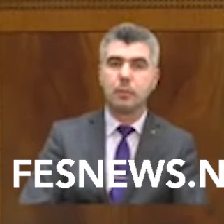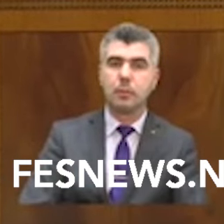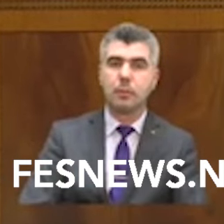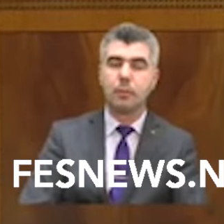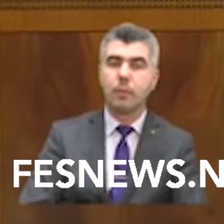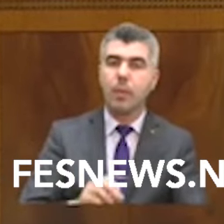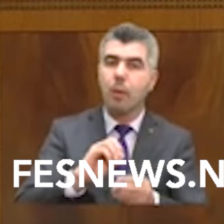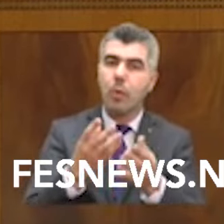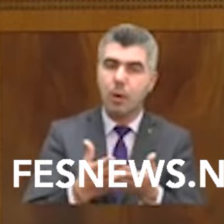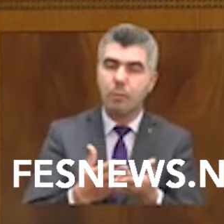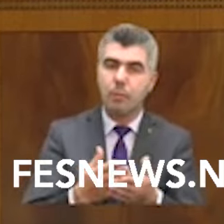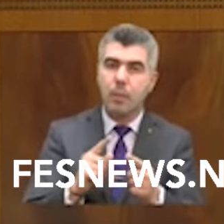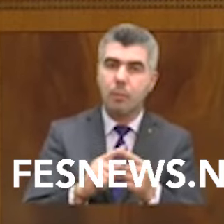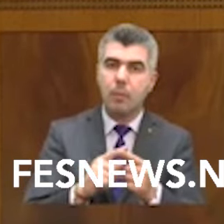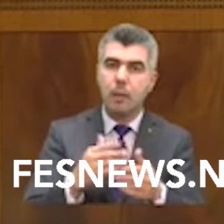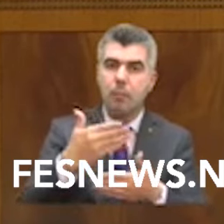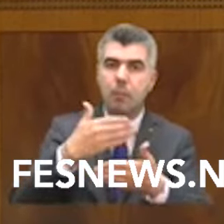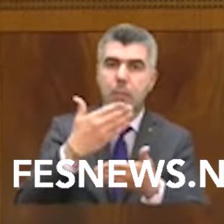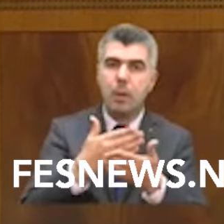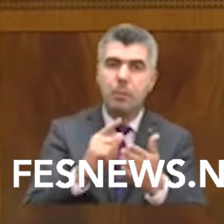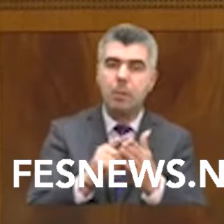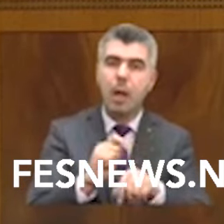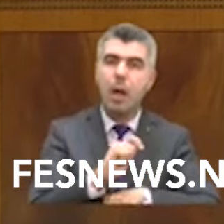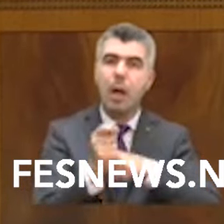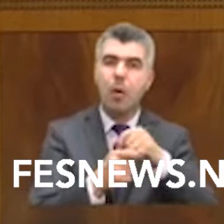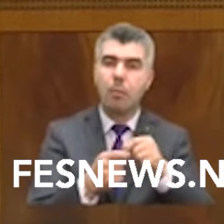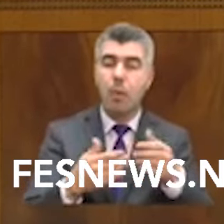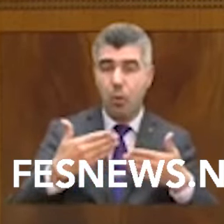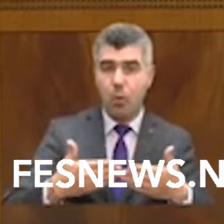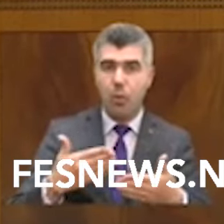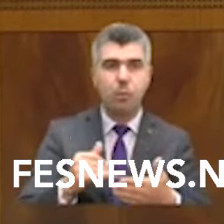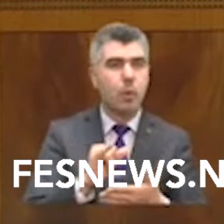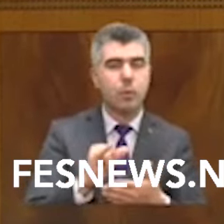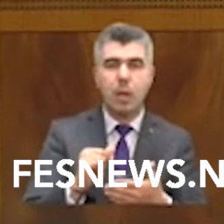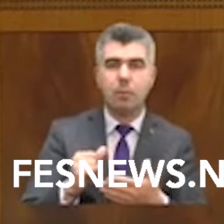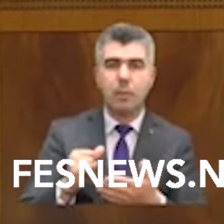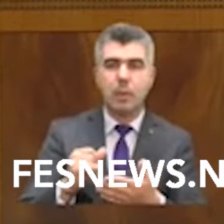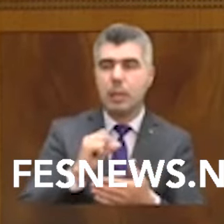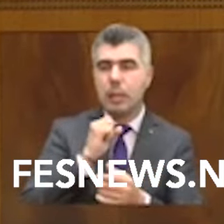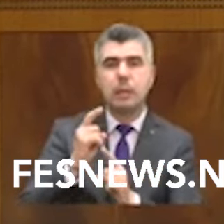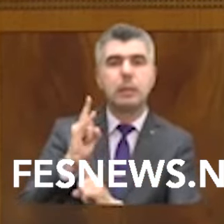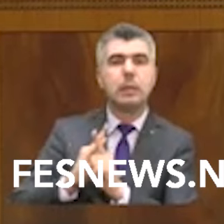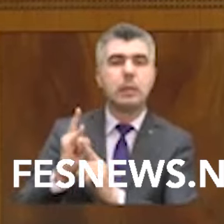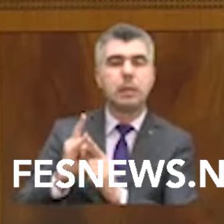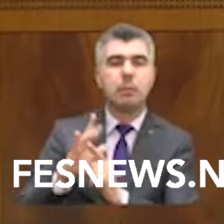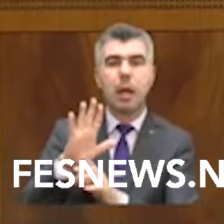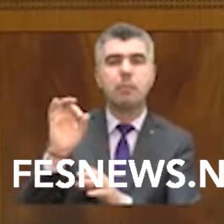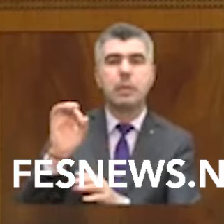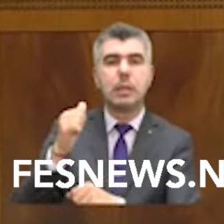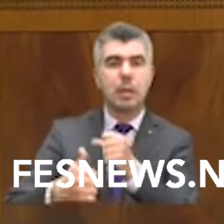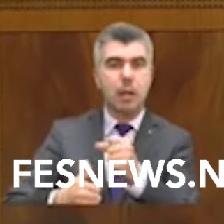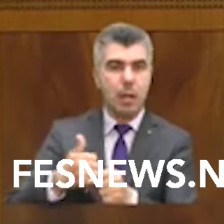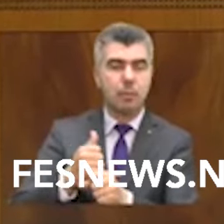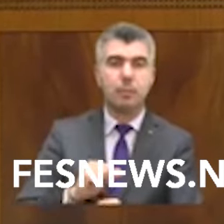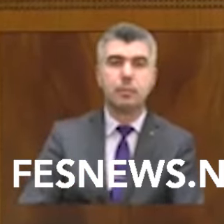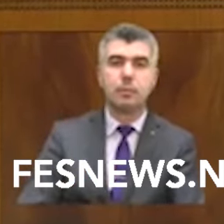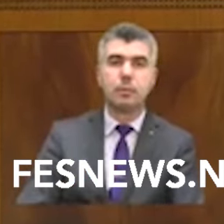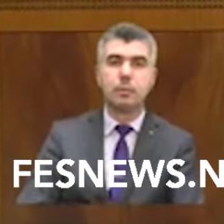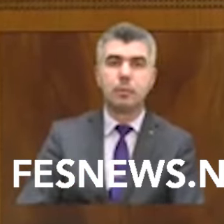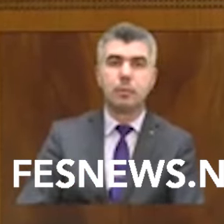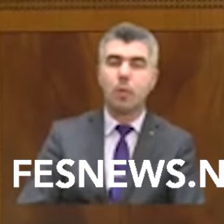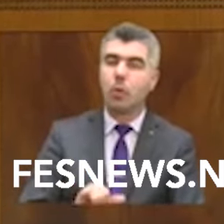المشكل ديال التعمير في العالم القروي ماشي ديال اليوم، هذه تراكمات ديال اكثر من 50 سنه وما فيهاش مجال